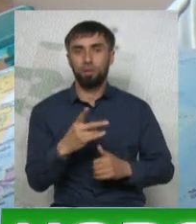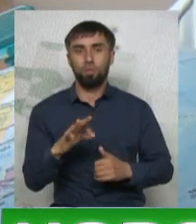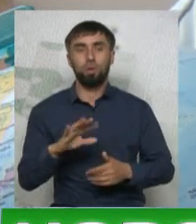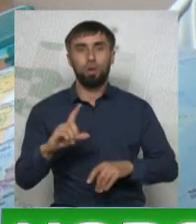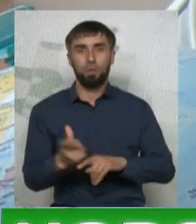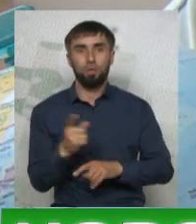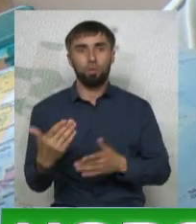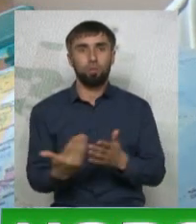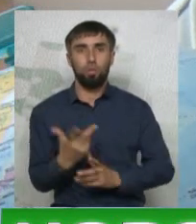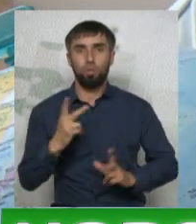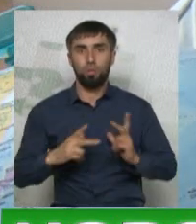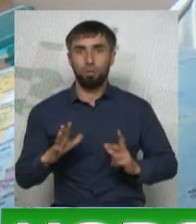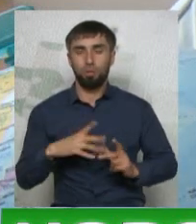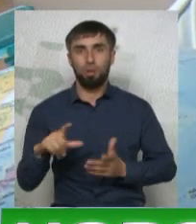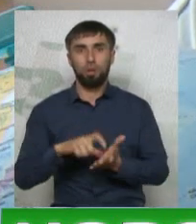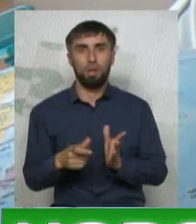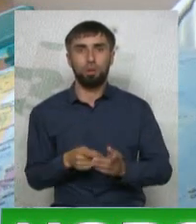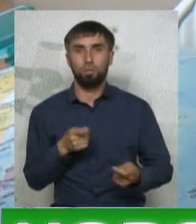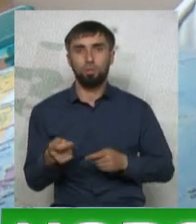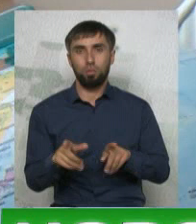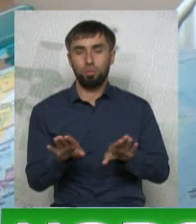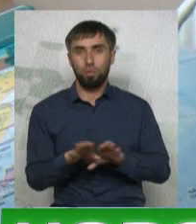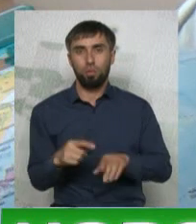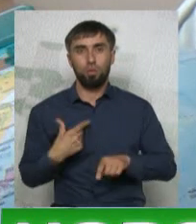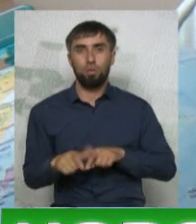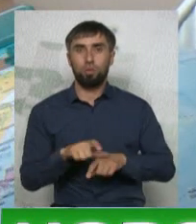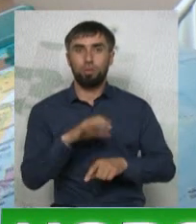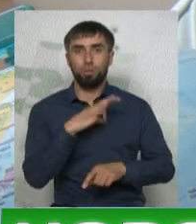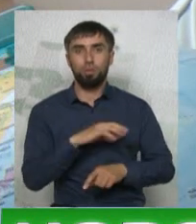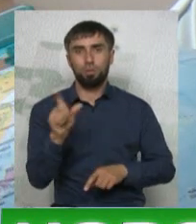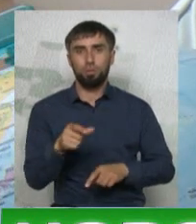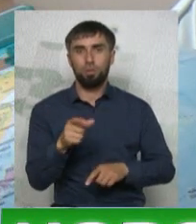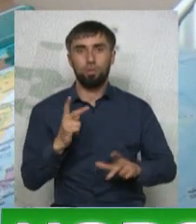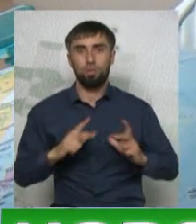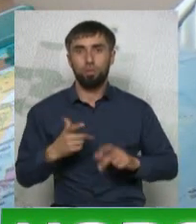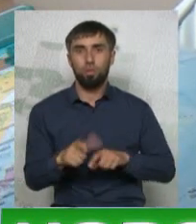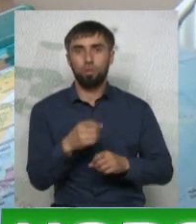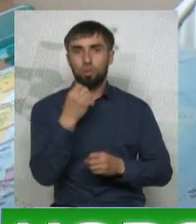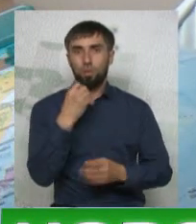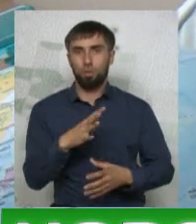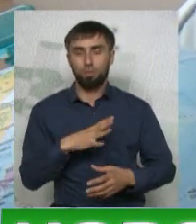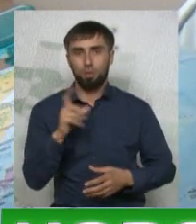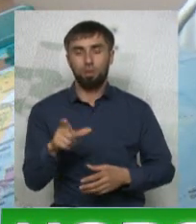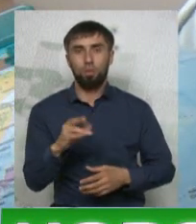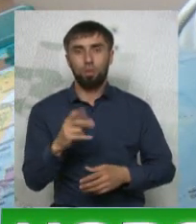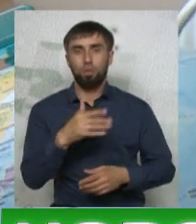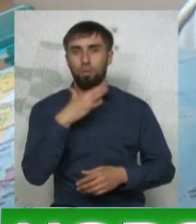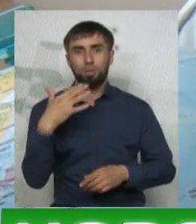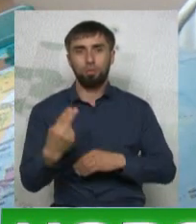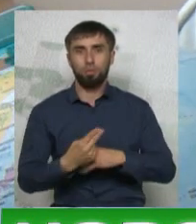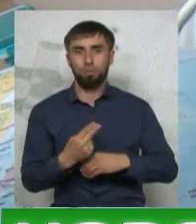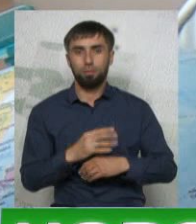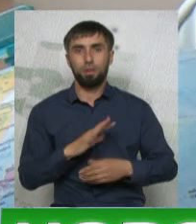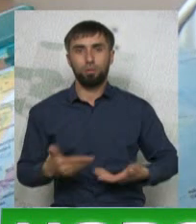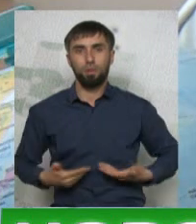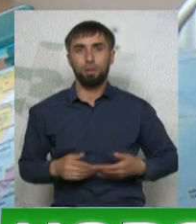же, мне тоже очень повезло с классным руководителем Валентиной Ивановной Чемаревой. Она нас тоже очень много учила жизни. Мы жили